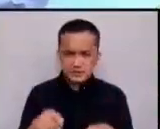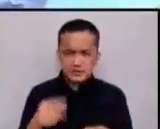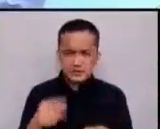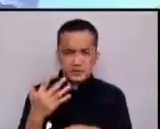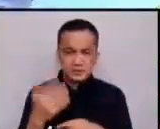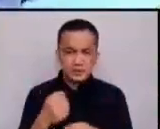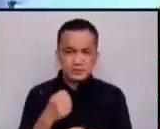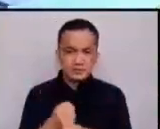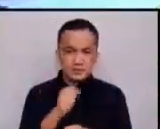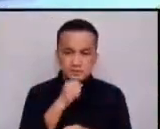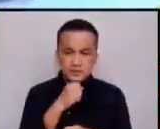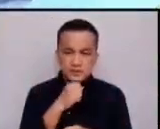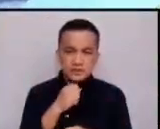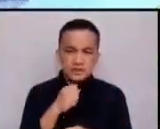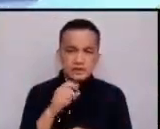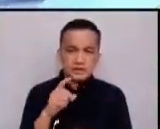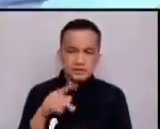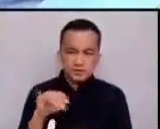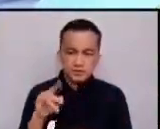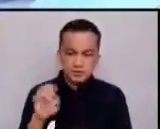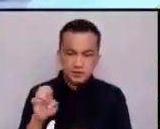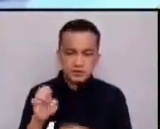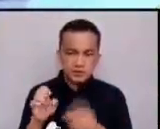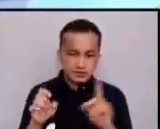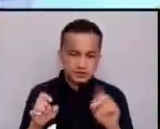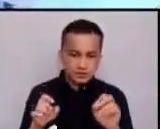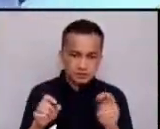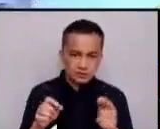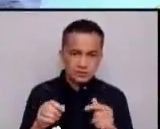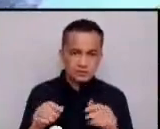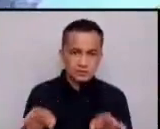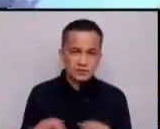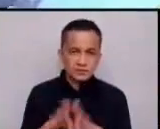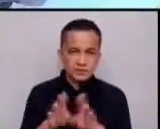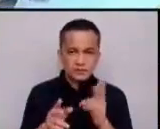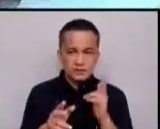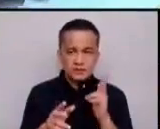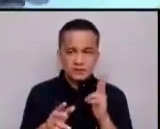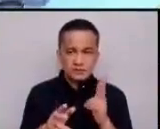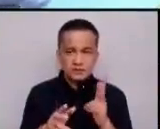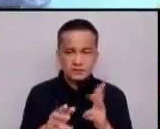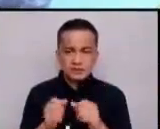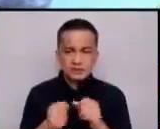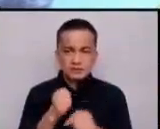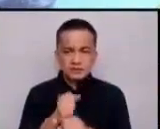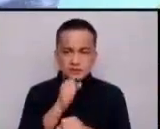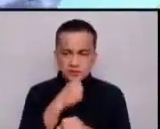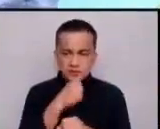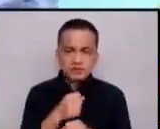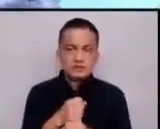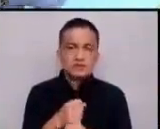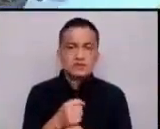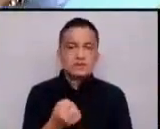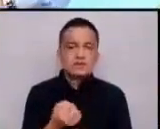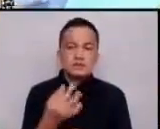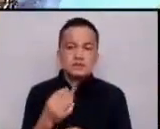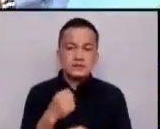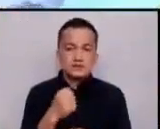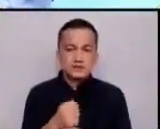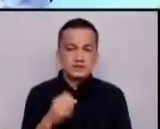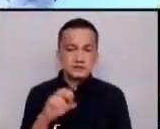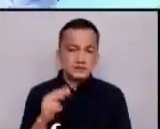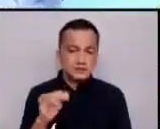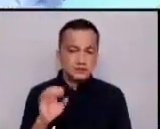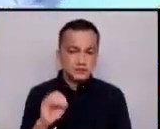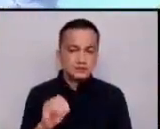mga poodle ay equivalent na ng halos 30 years old ng humans. Ano? So ilang taon na po si Chico at kamusta